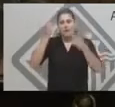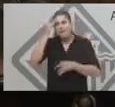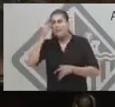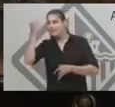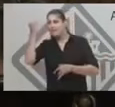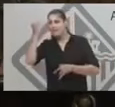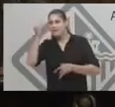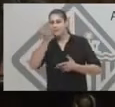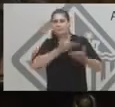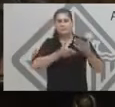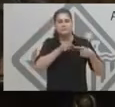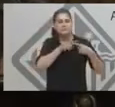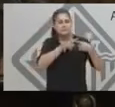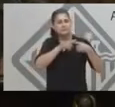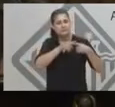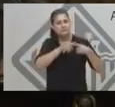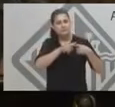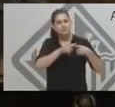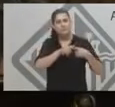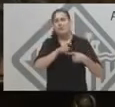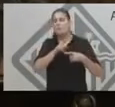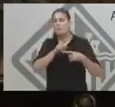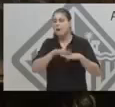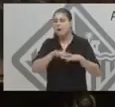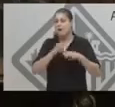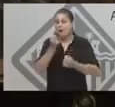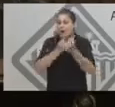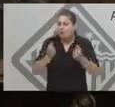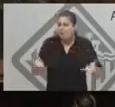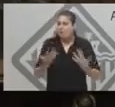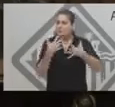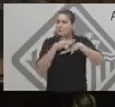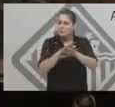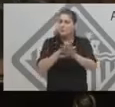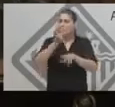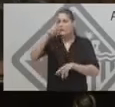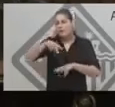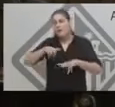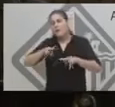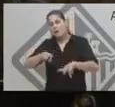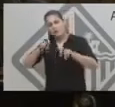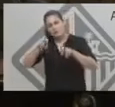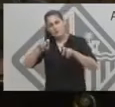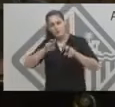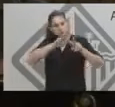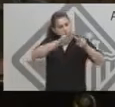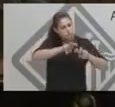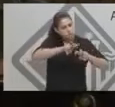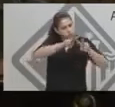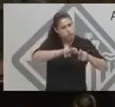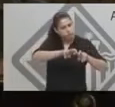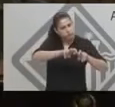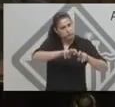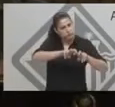interacció dels tres agents claus per l'impuls d'una economia inclusiva i innovadora. La recerca, aportada des de la